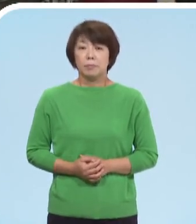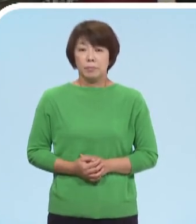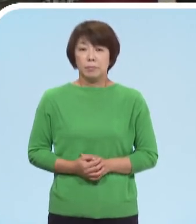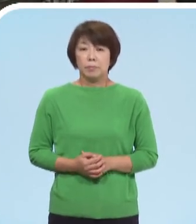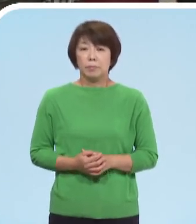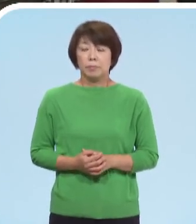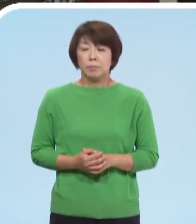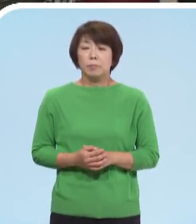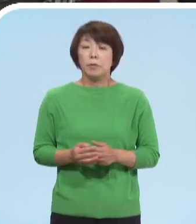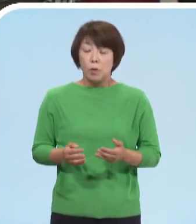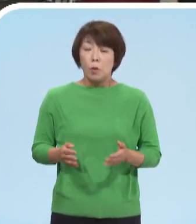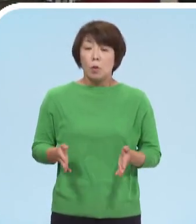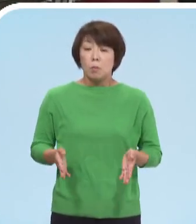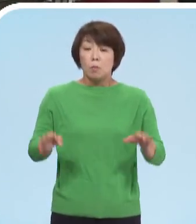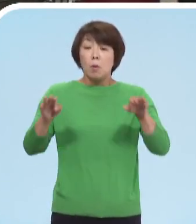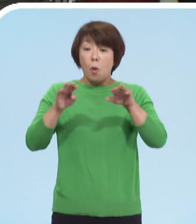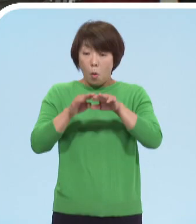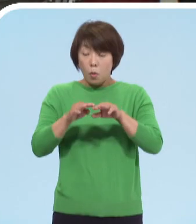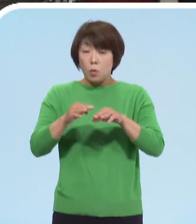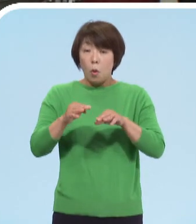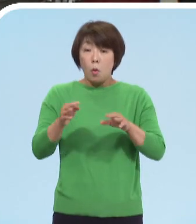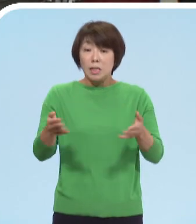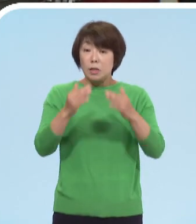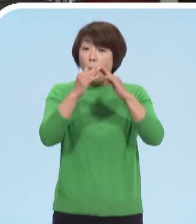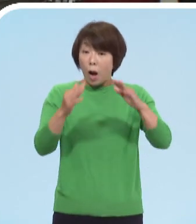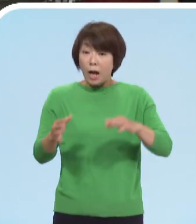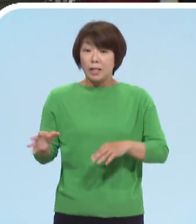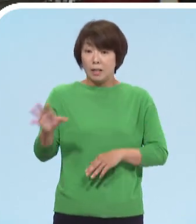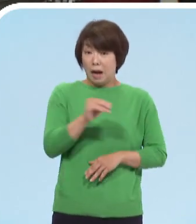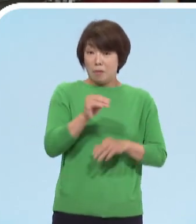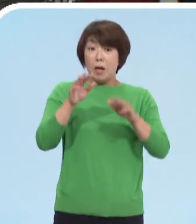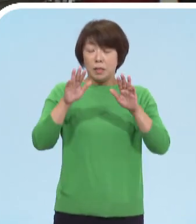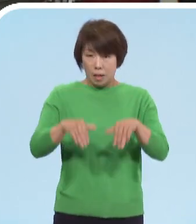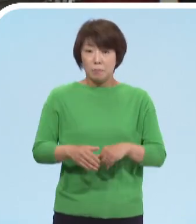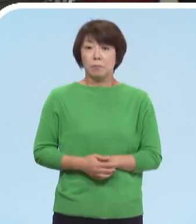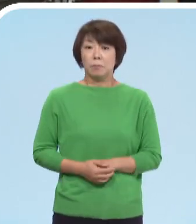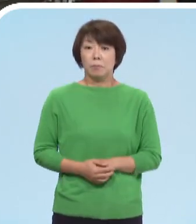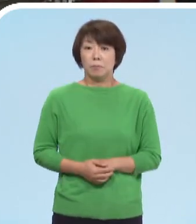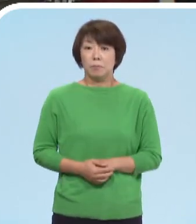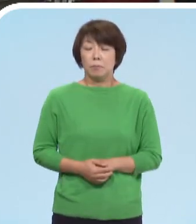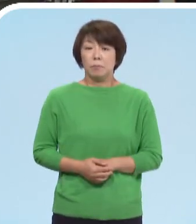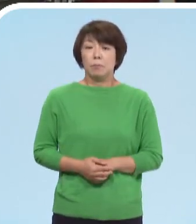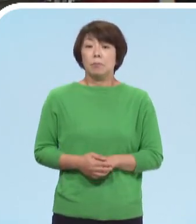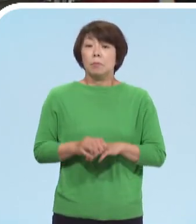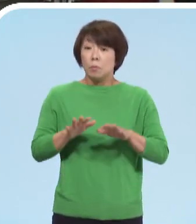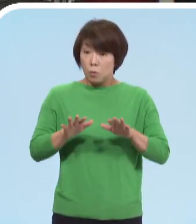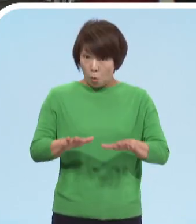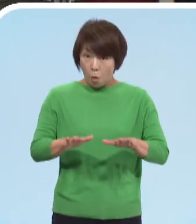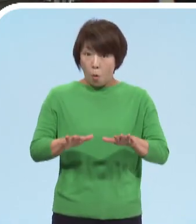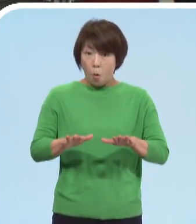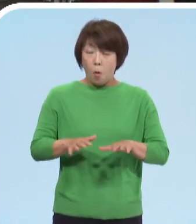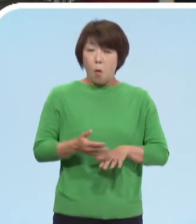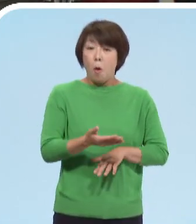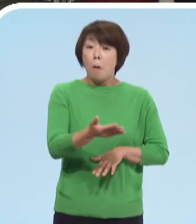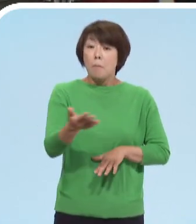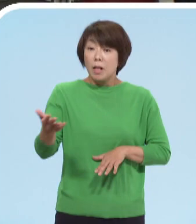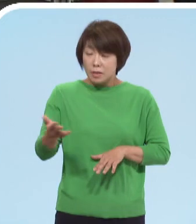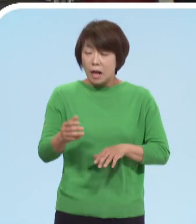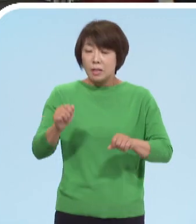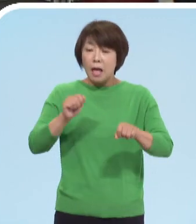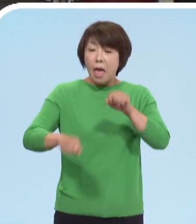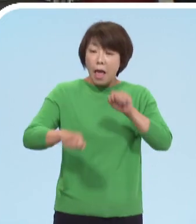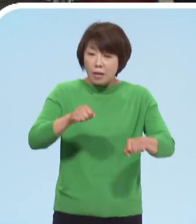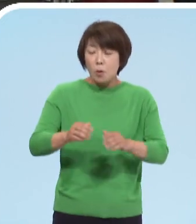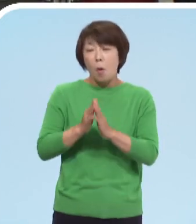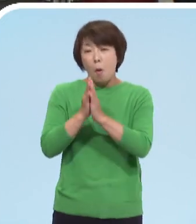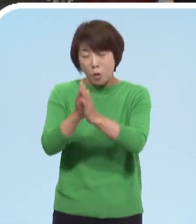さて、再びアスタ新永田スティールパン振興会に戻ってきました。せっかくなんでね、皆さんに一曲演